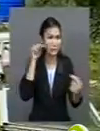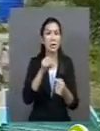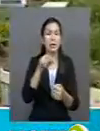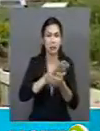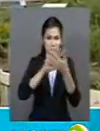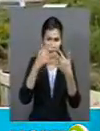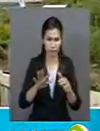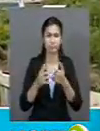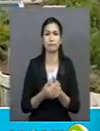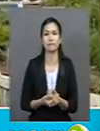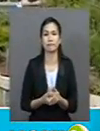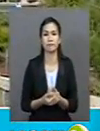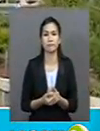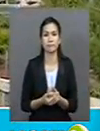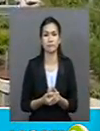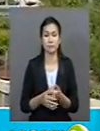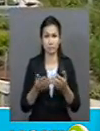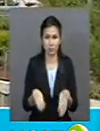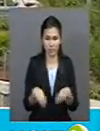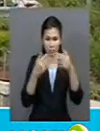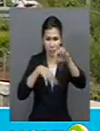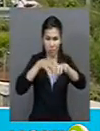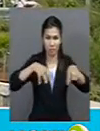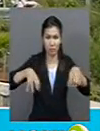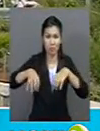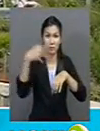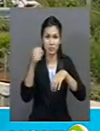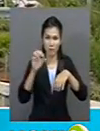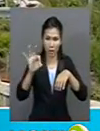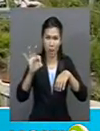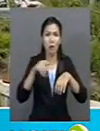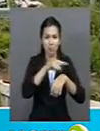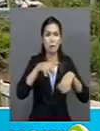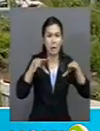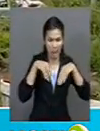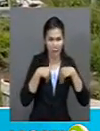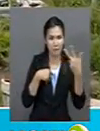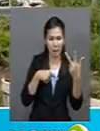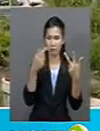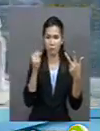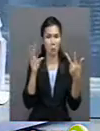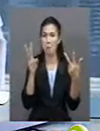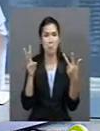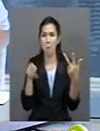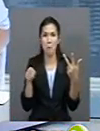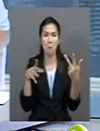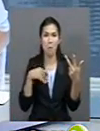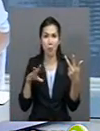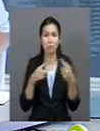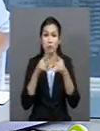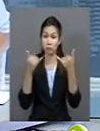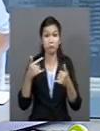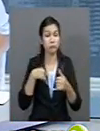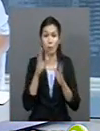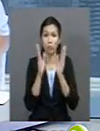ยครับ ไปรื้อ19แห่งยอมเพียงแค่3แห่งที่เหลืออีก16แห่งยังไม่ยอมแต่ว่าเจ้าที่ก็วันนี้ทำงานกันอ